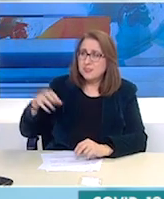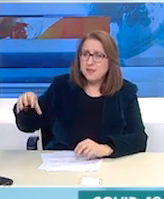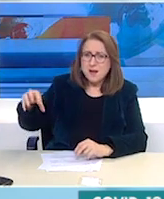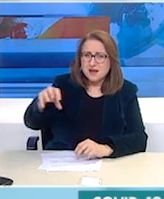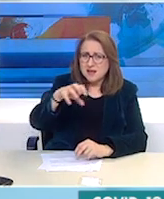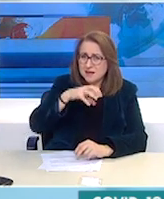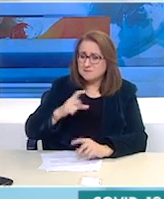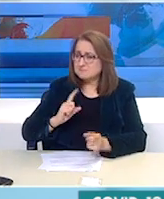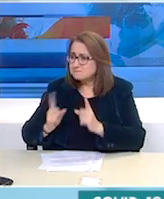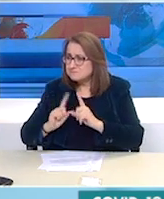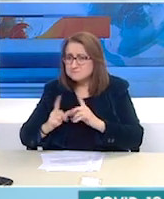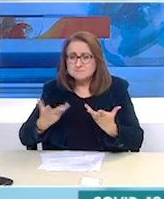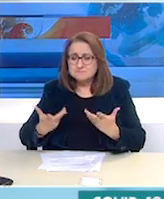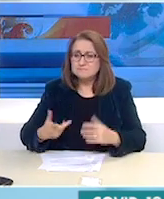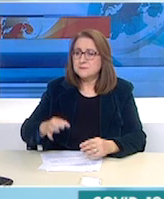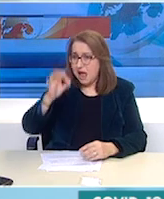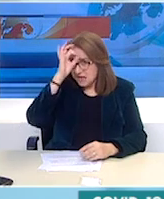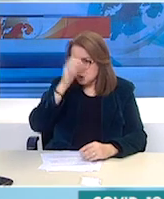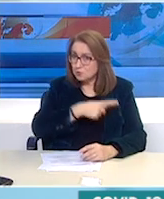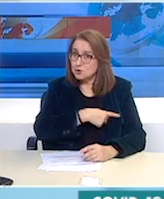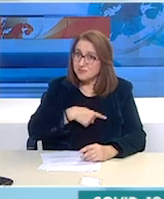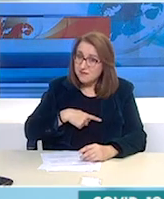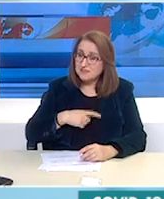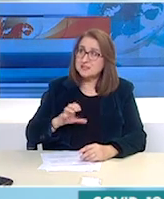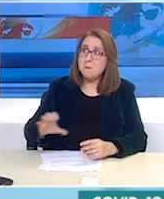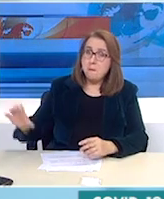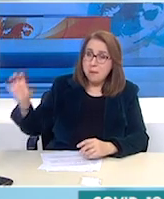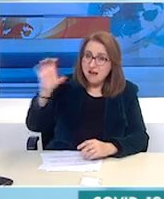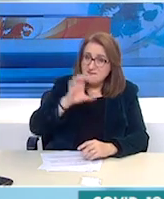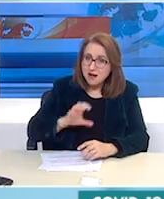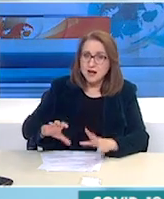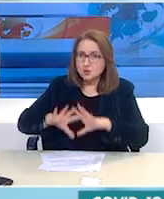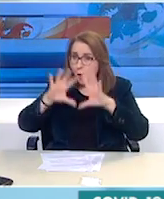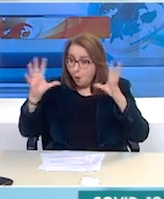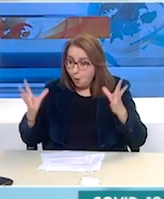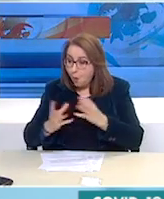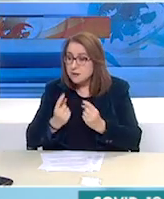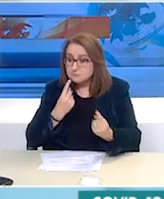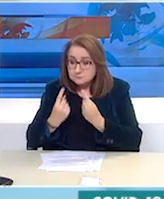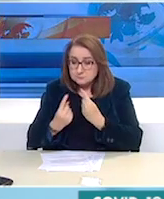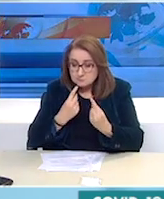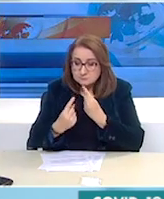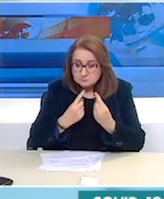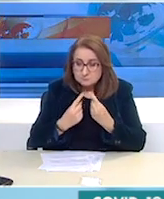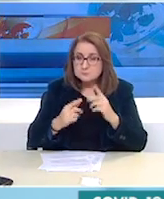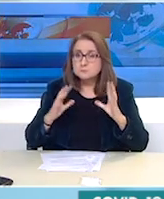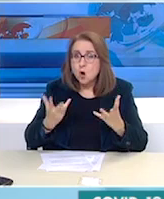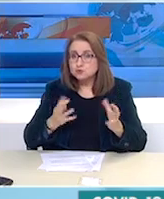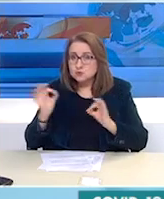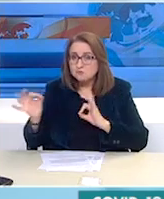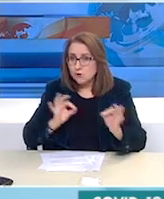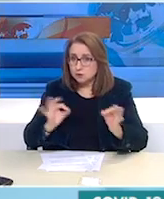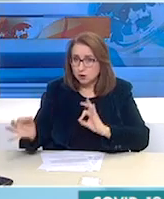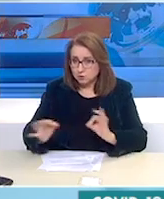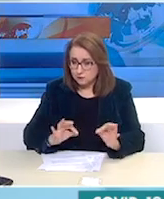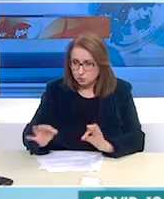Δήμων, του Περιφερειάρχη, του Αστυνομικού Διευθυντή και όλων των εμπλεκόμενων φορέων της περιοχής υγειονομικού και αυτοδιοικητικού χαρακτήρα.